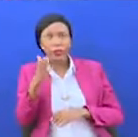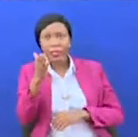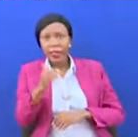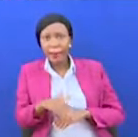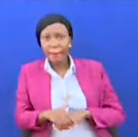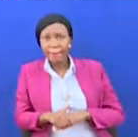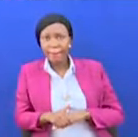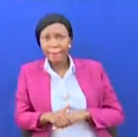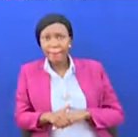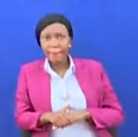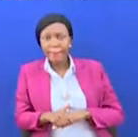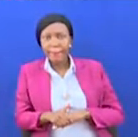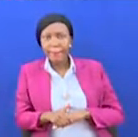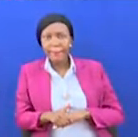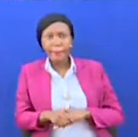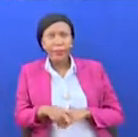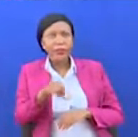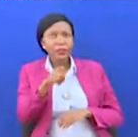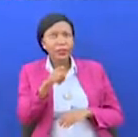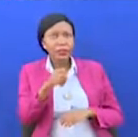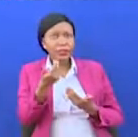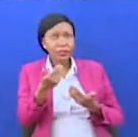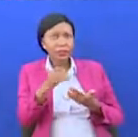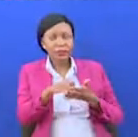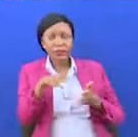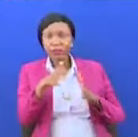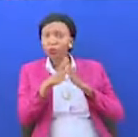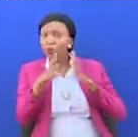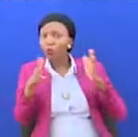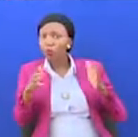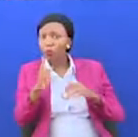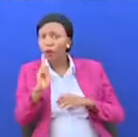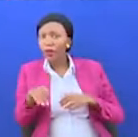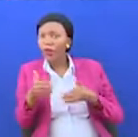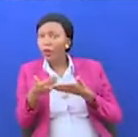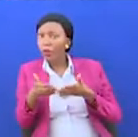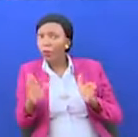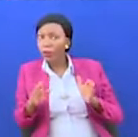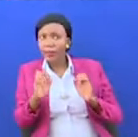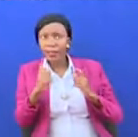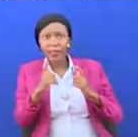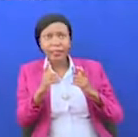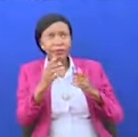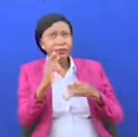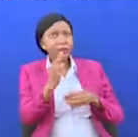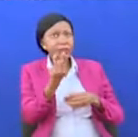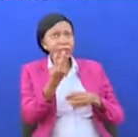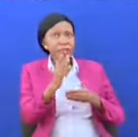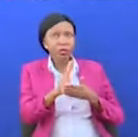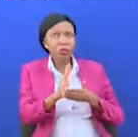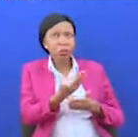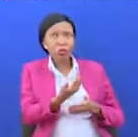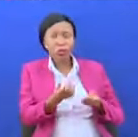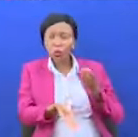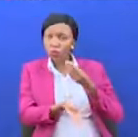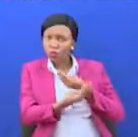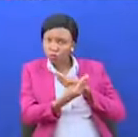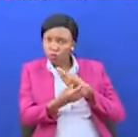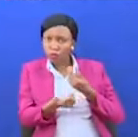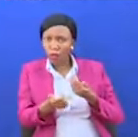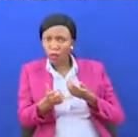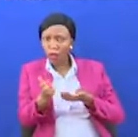hii cashless economy ina advantage kubwa sana. Kwanza ni wazi, lakini pili ni kuondoa rushwa, kwa maana kuondoa mikono kwenye kusanyaji wa